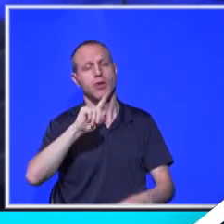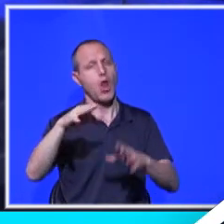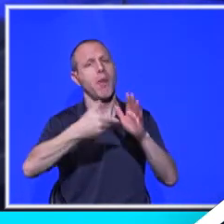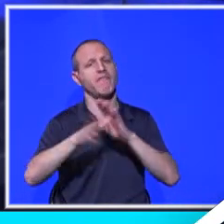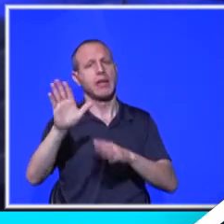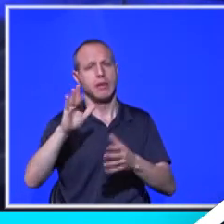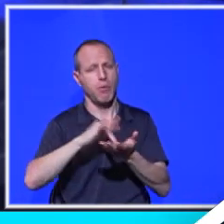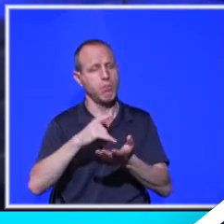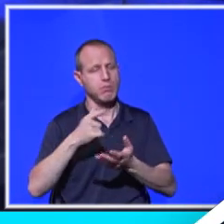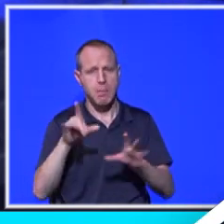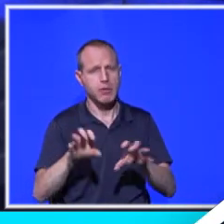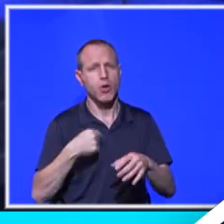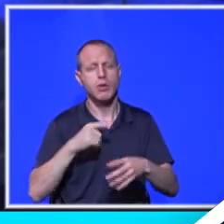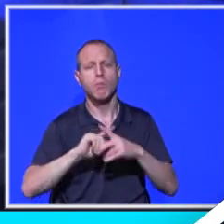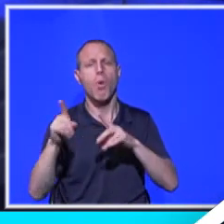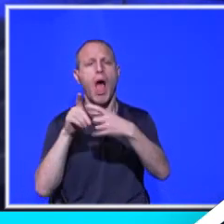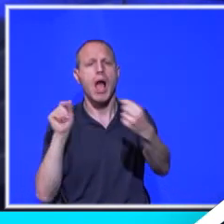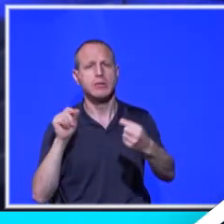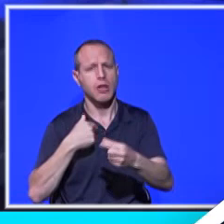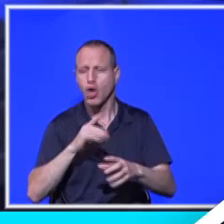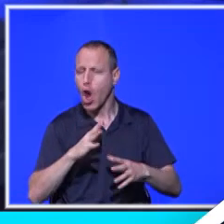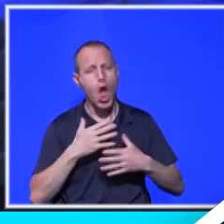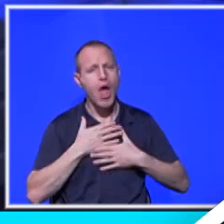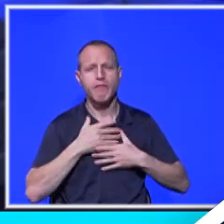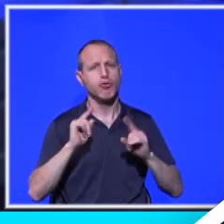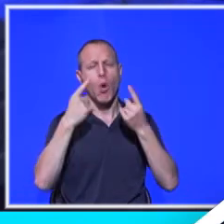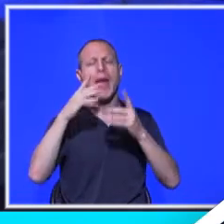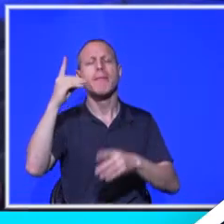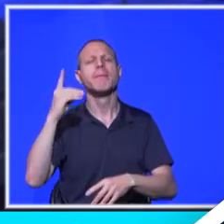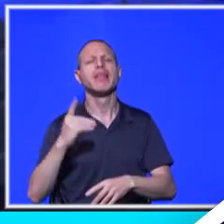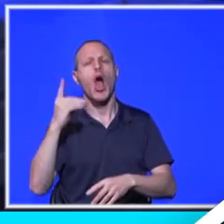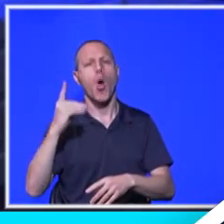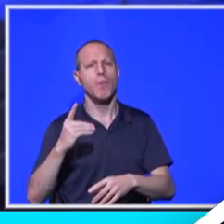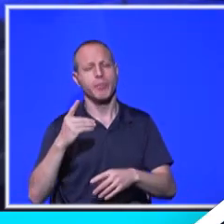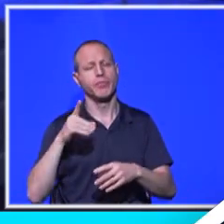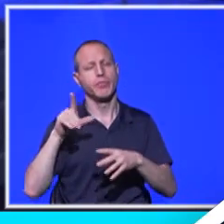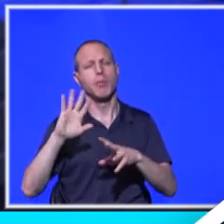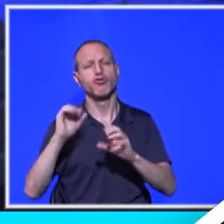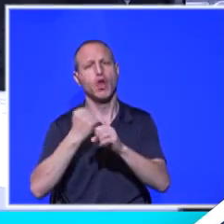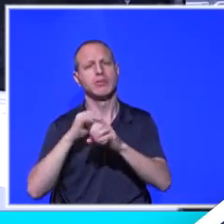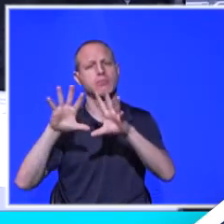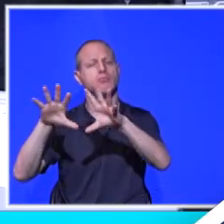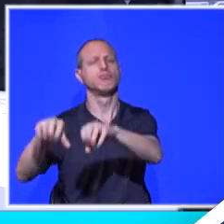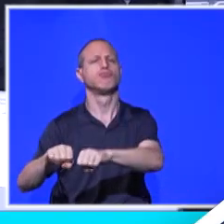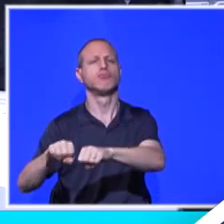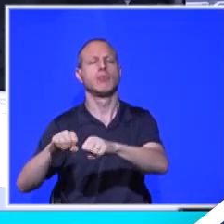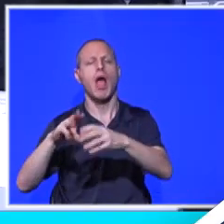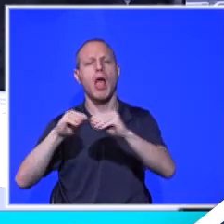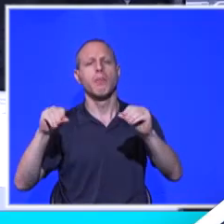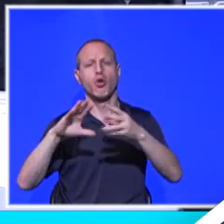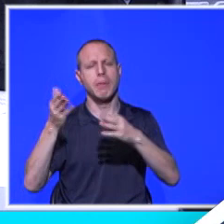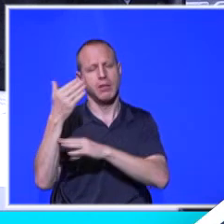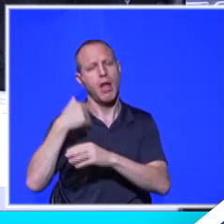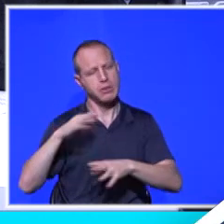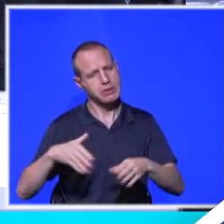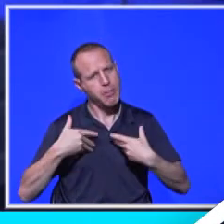לא אוהב מה שקורה בנגב. אני לא אוהב שמשתלטים על אדמות המדינה. אני שמח על הסכמי השלום, אני שמח על הקשרים הבינלאומיים הטובים,